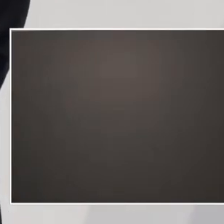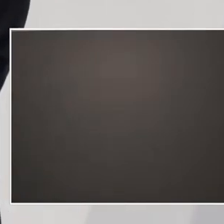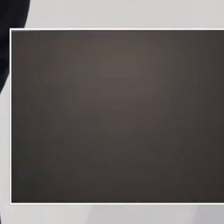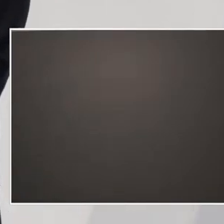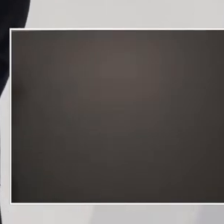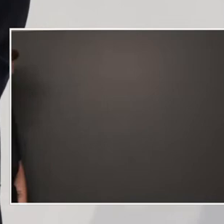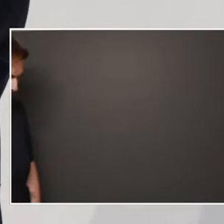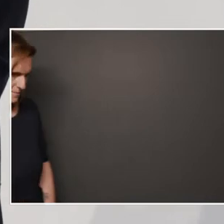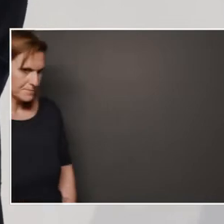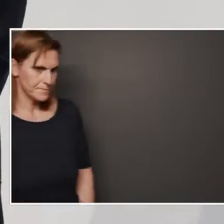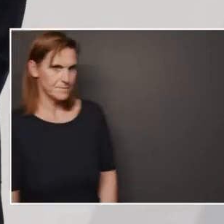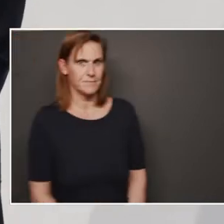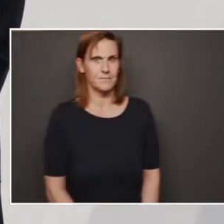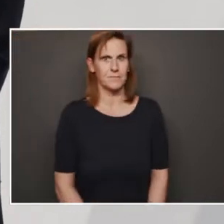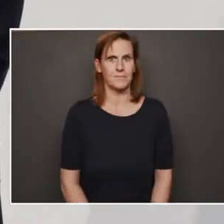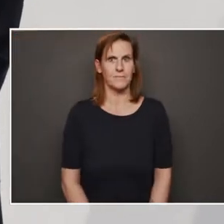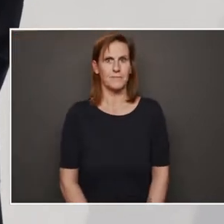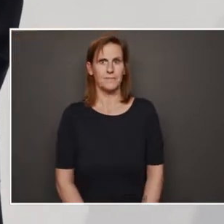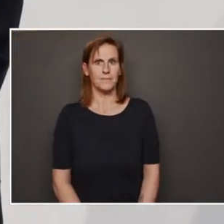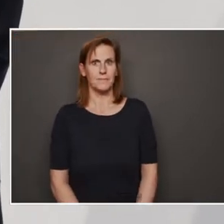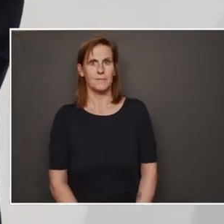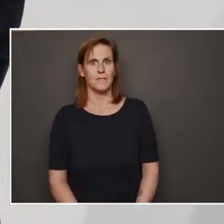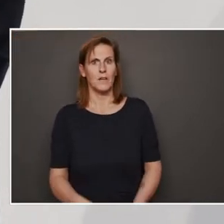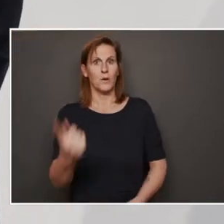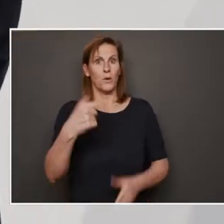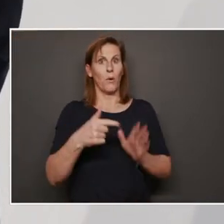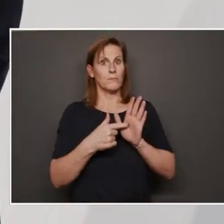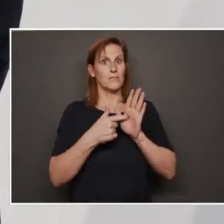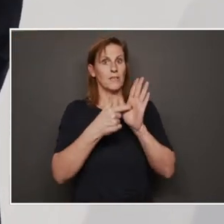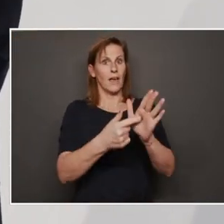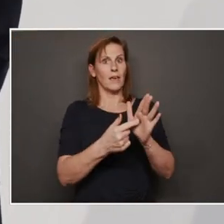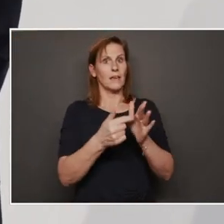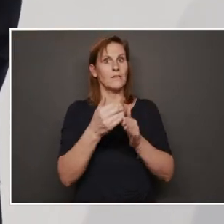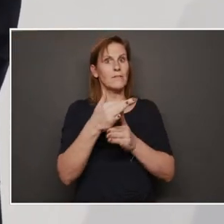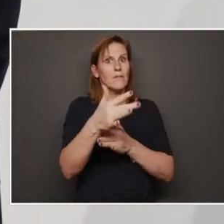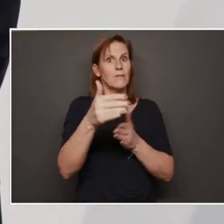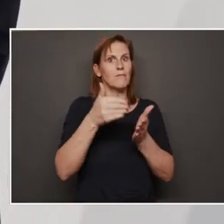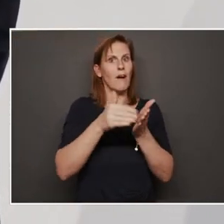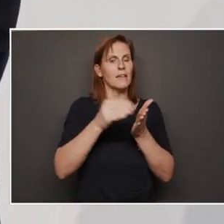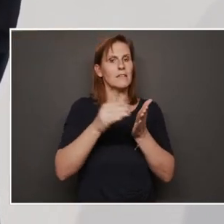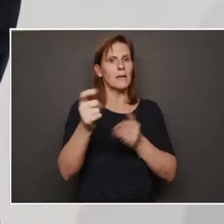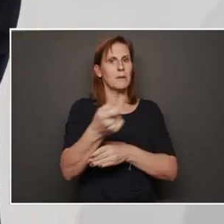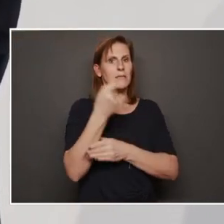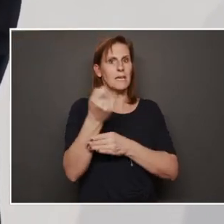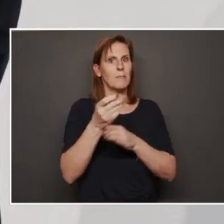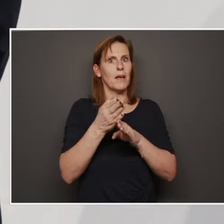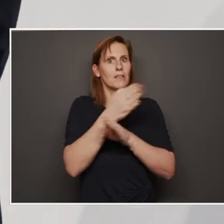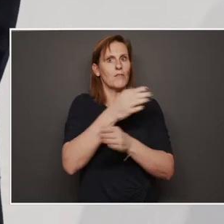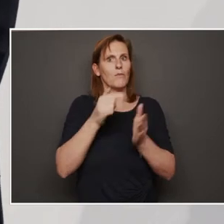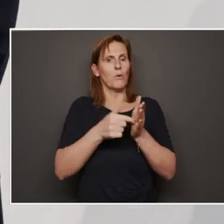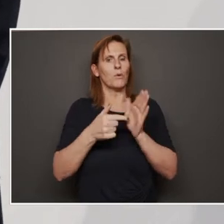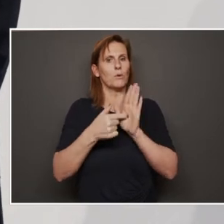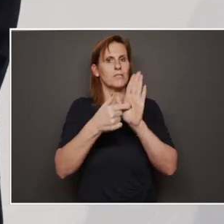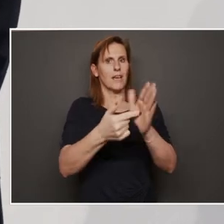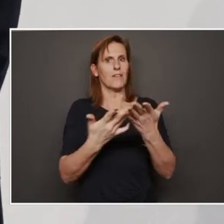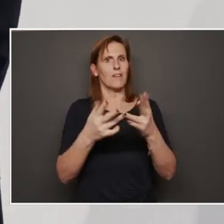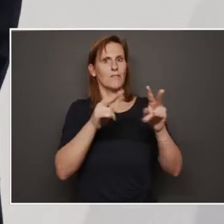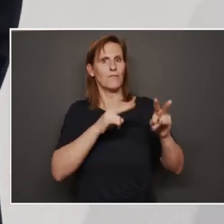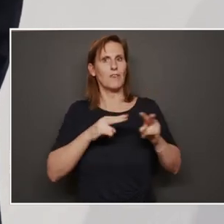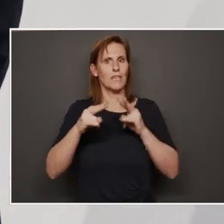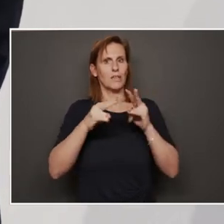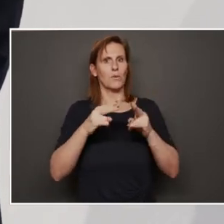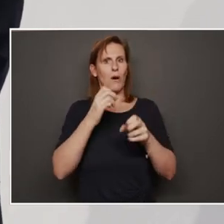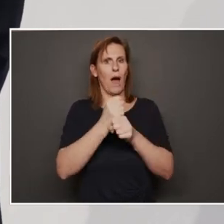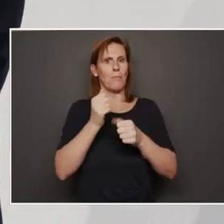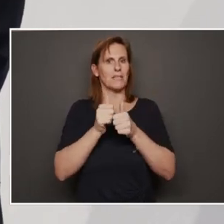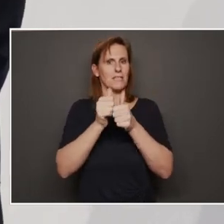Bevor wir Ihnen die nächsten Betriebe vorstellen, zeigen wir Ihnen ein Video der ARBAS. Die Arbeitsassistenz